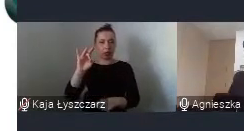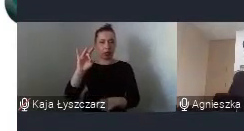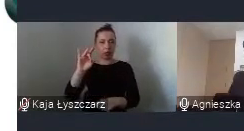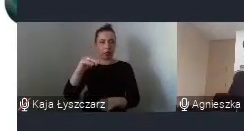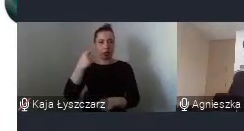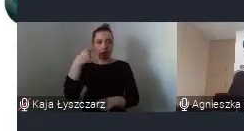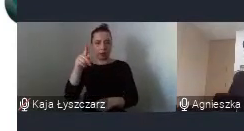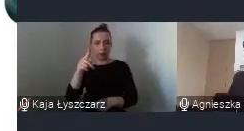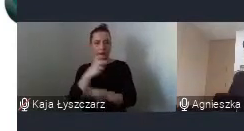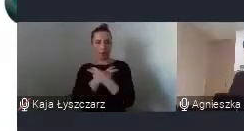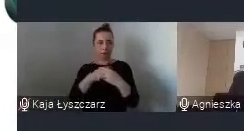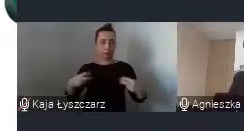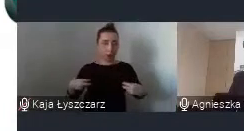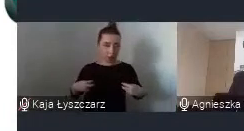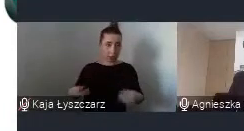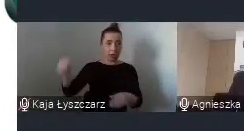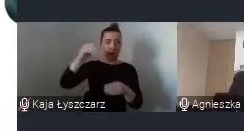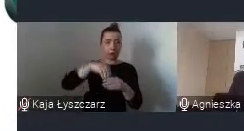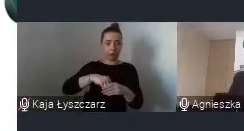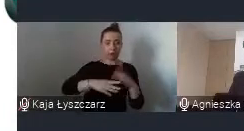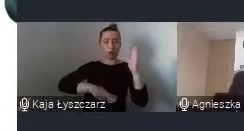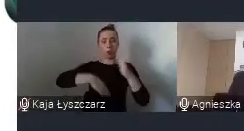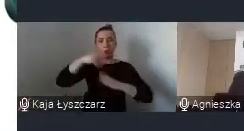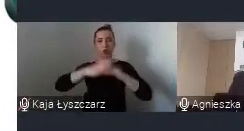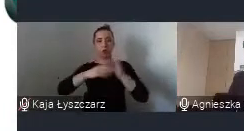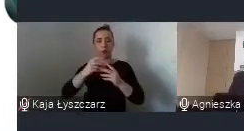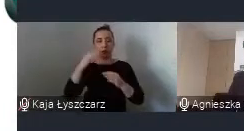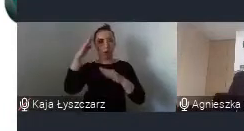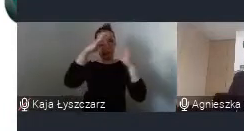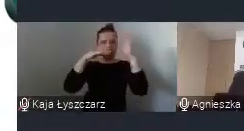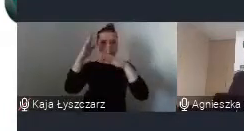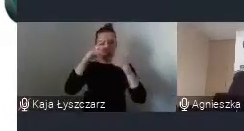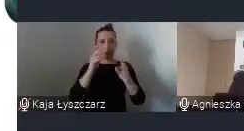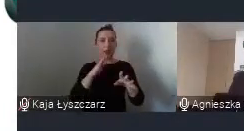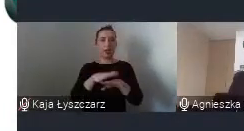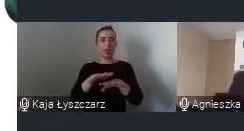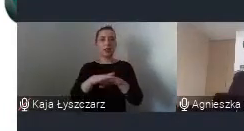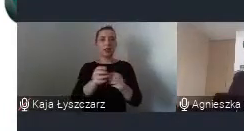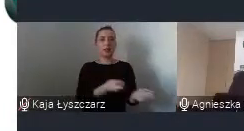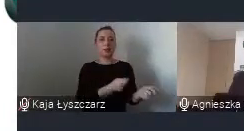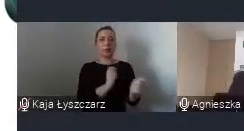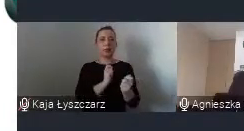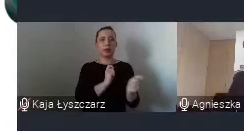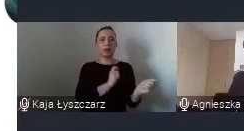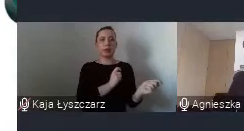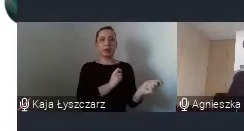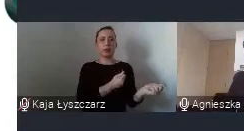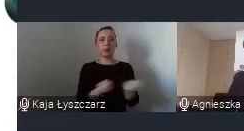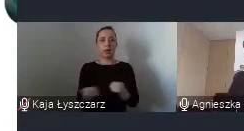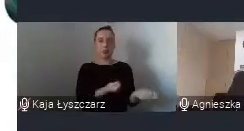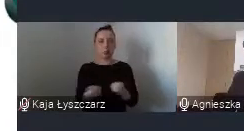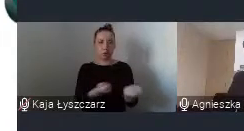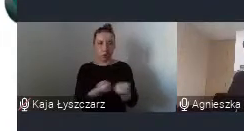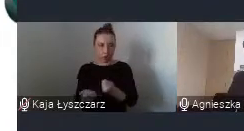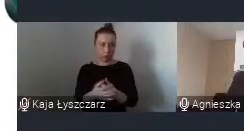który, w ramach którego budowany jest inteligentny system transportowy, więc to jest program z obszaru mobilności miejskiej, który